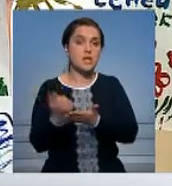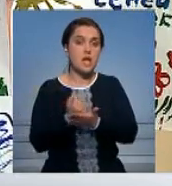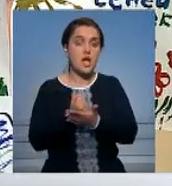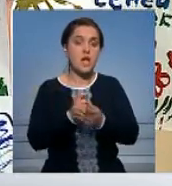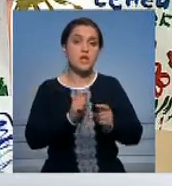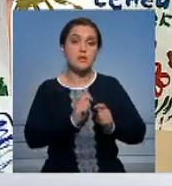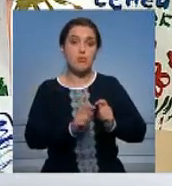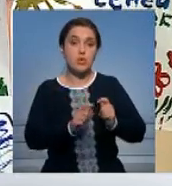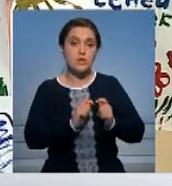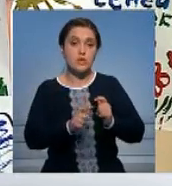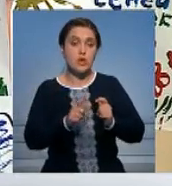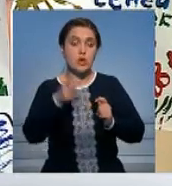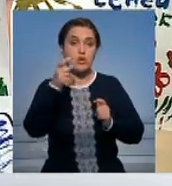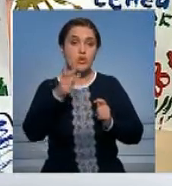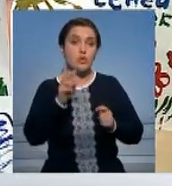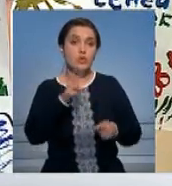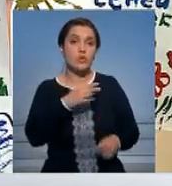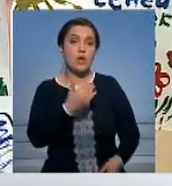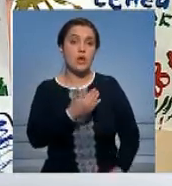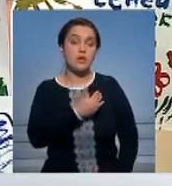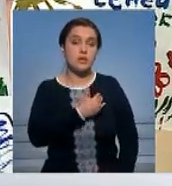каких-то людей, которые хотели бы